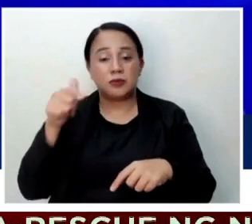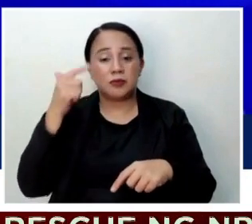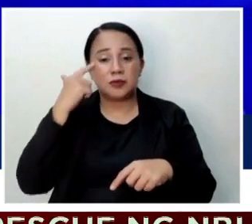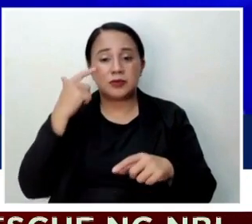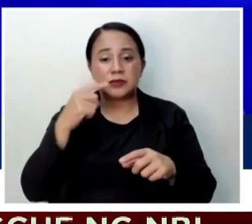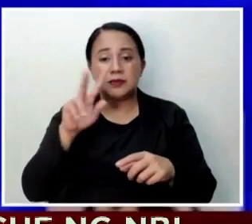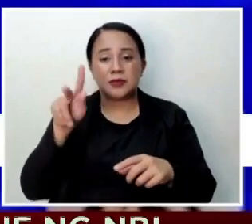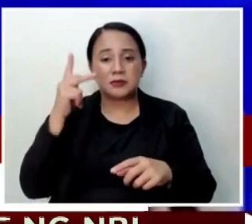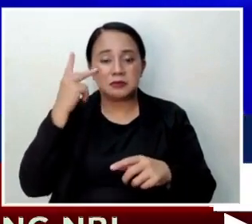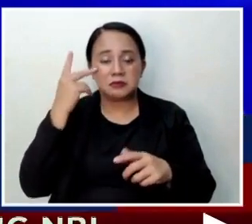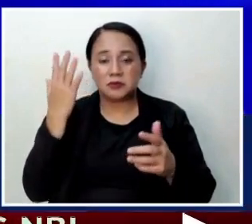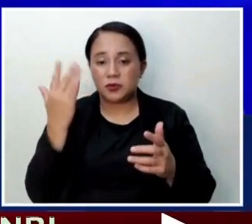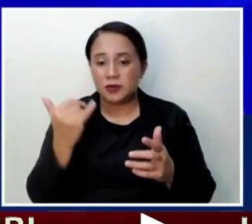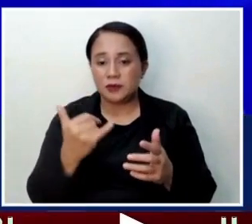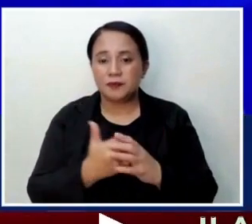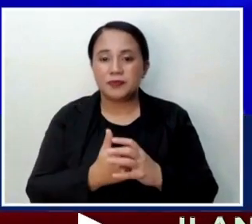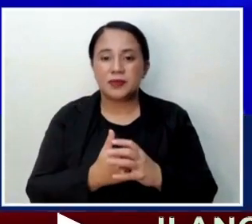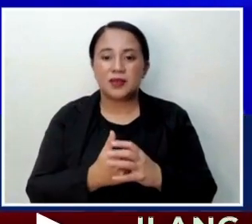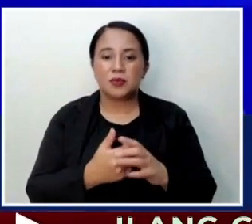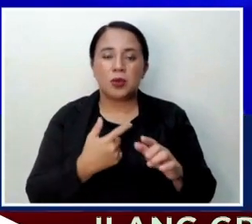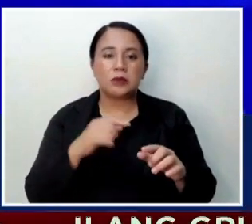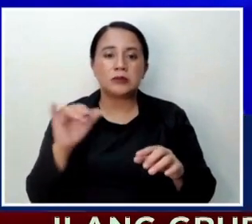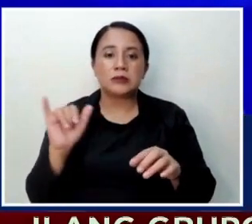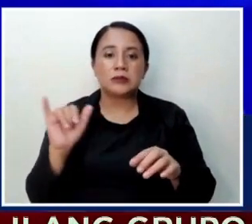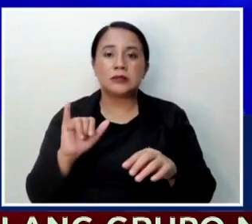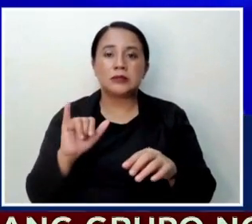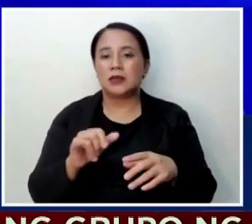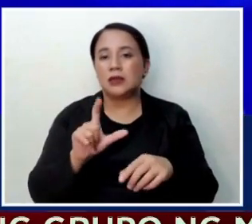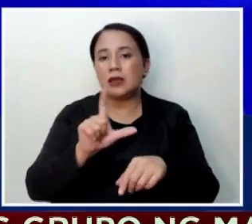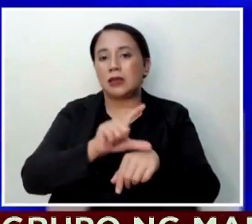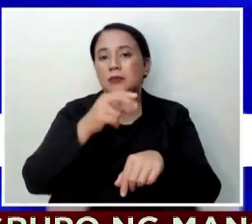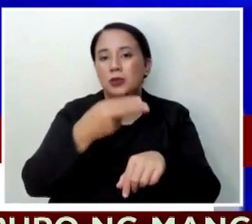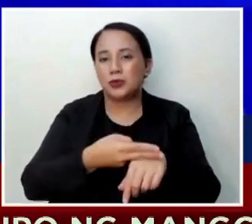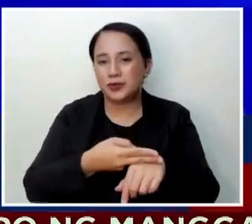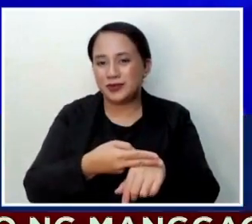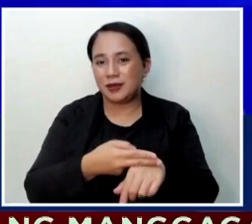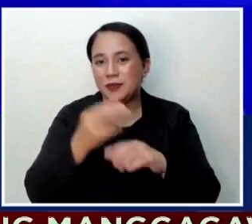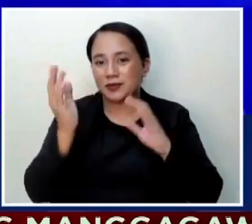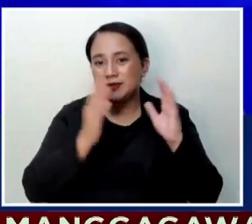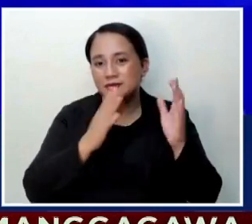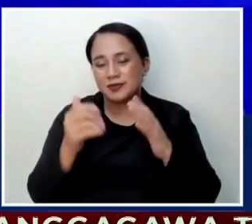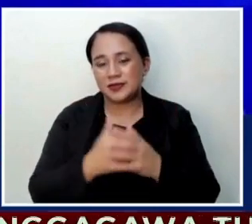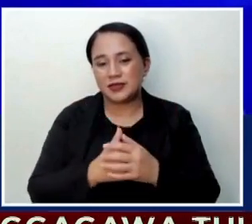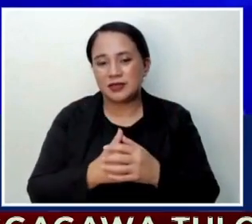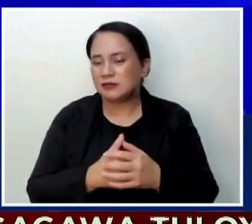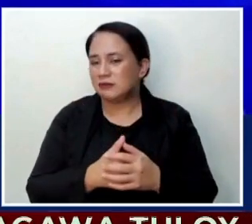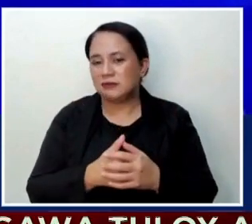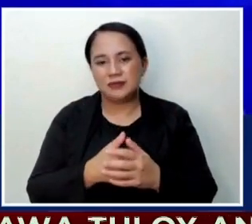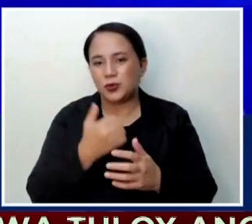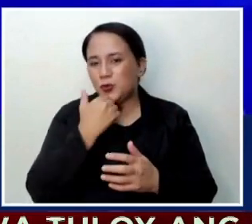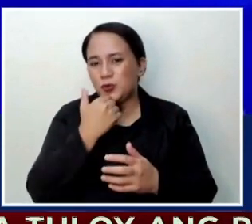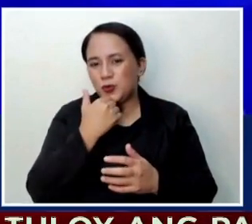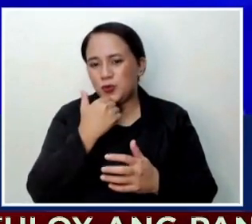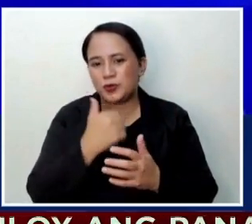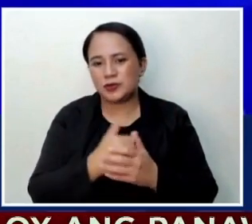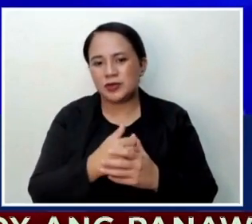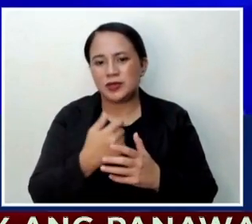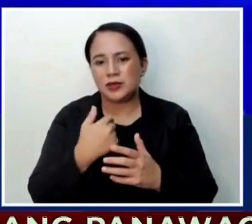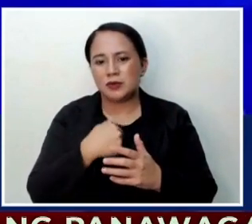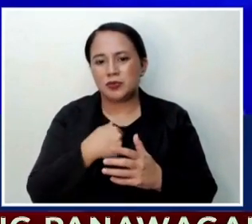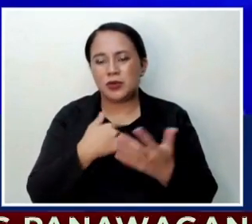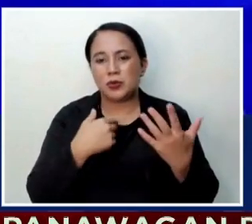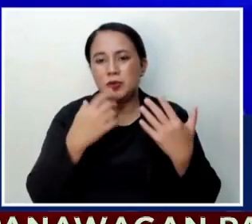politika. Yung gawing hanap buhay ang pagsiservisyo. Hindi po tama yan. Kaya po tayo lugmok sa